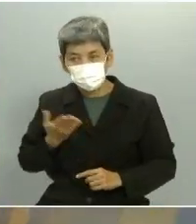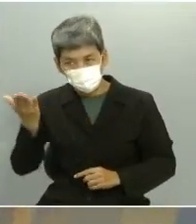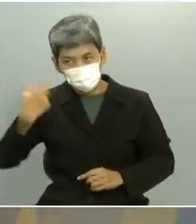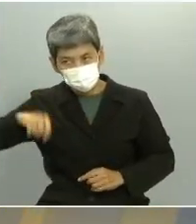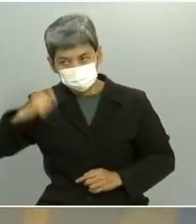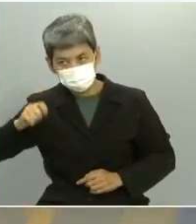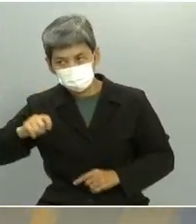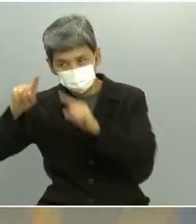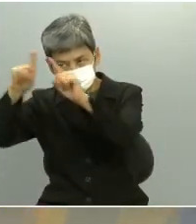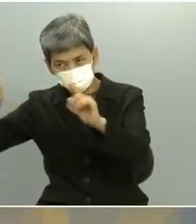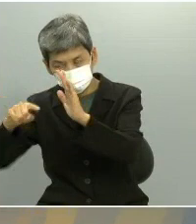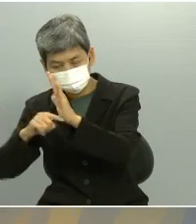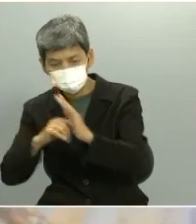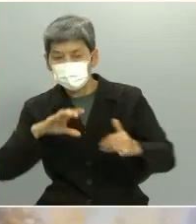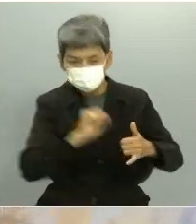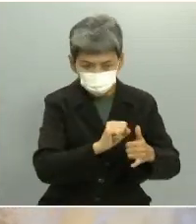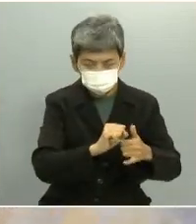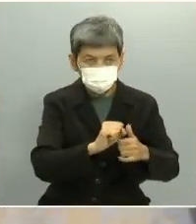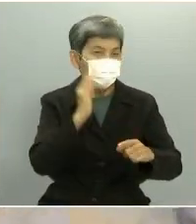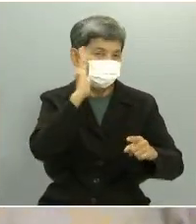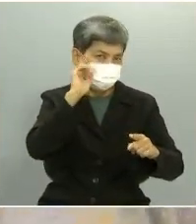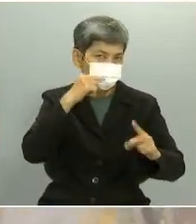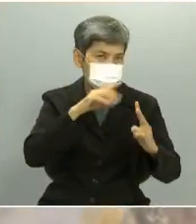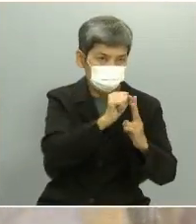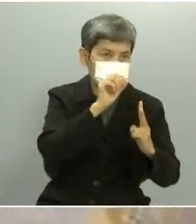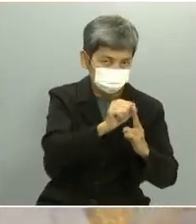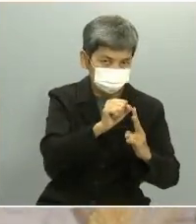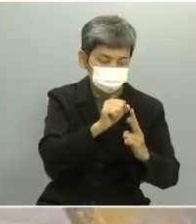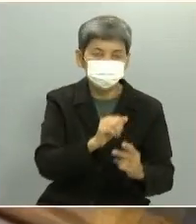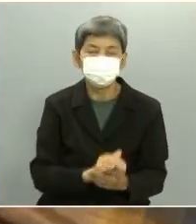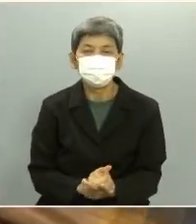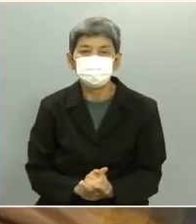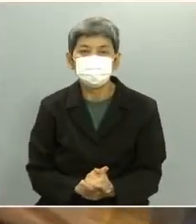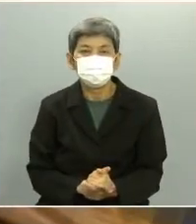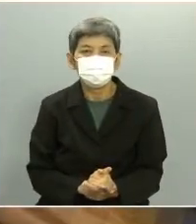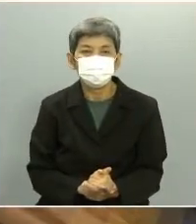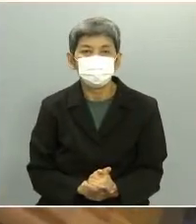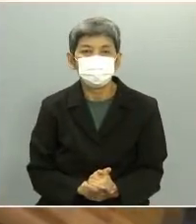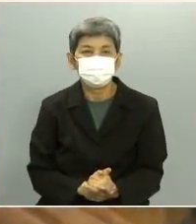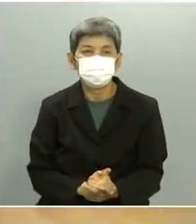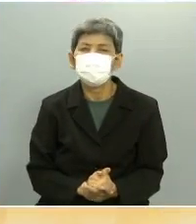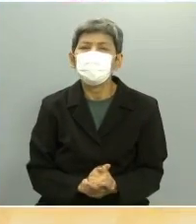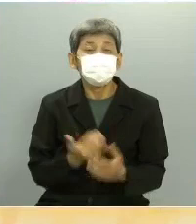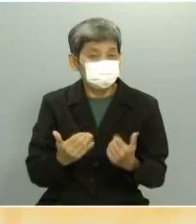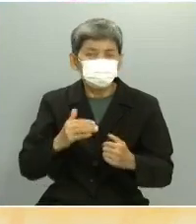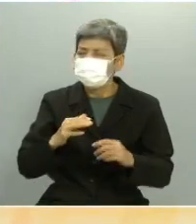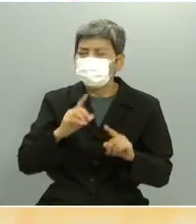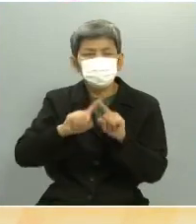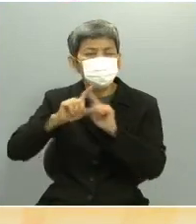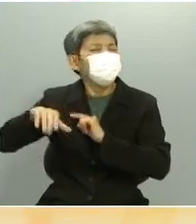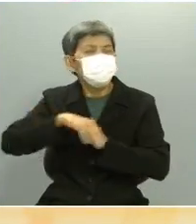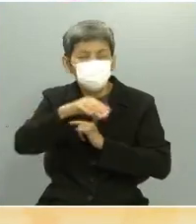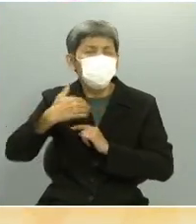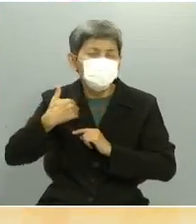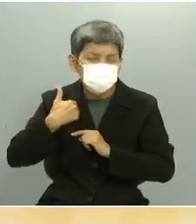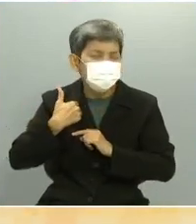ในซันกับนางหมาสาวเหมยต่อไปประหลาดจริงๆเรื่องทั่วไปวันนี้เยอะแต่ผมบอกท่านผู้ชม